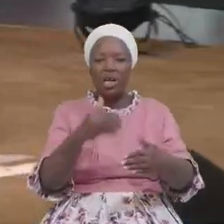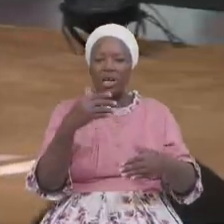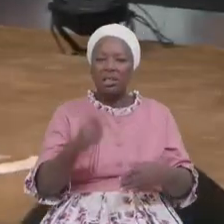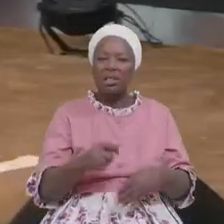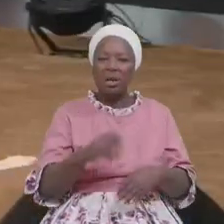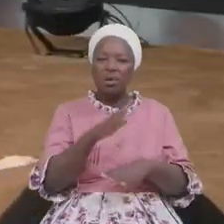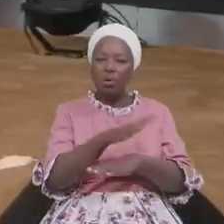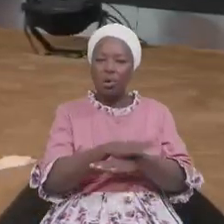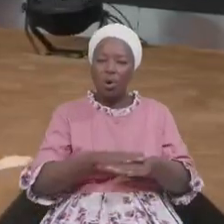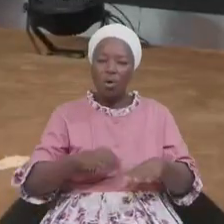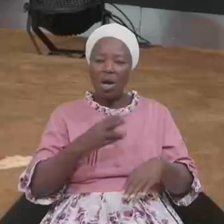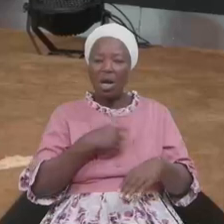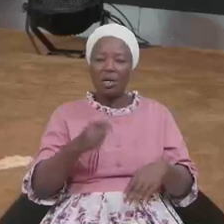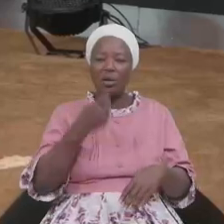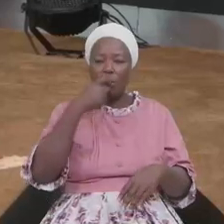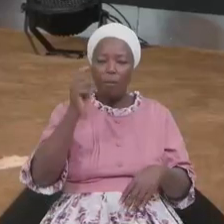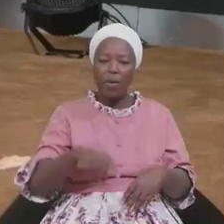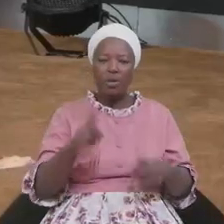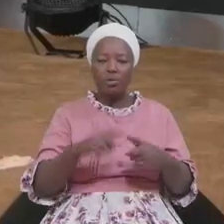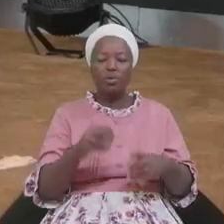L'appel et le commandement d'avancer,